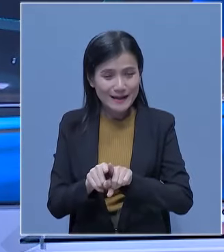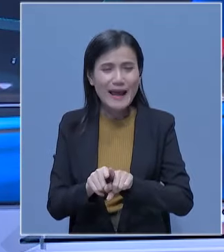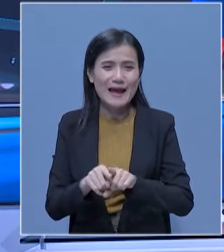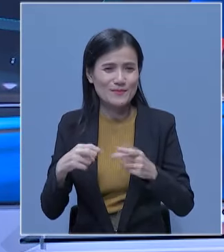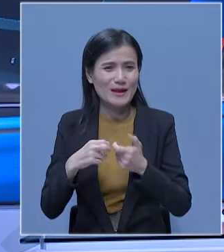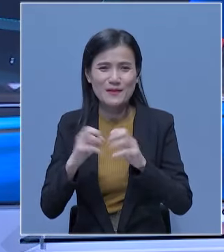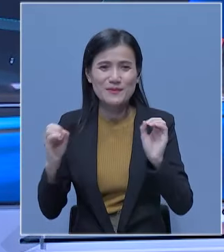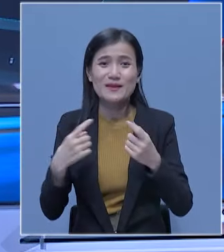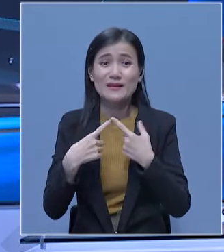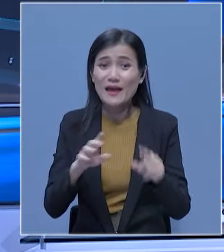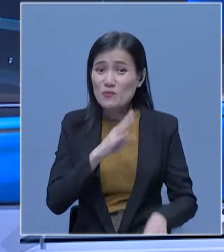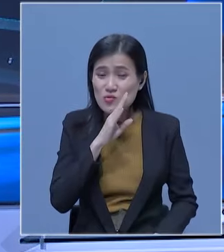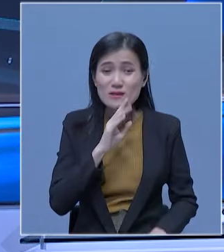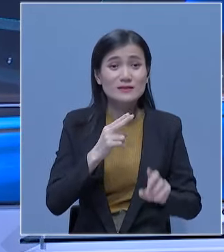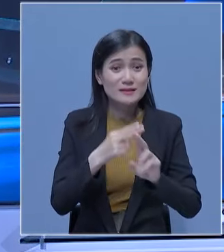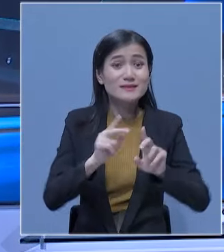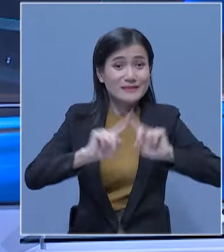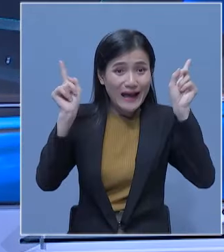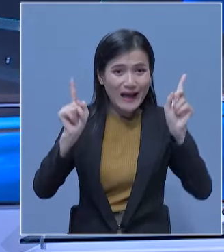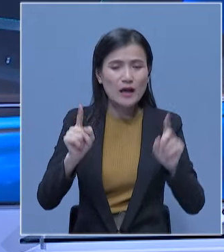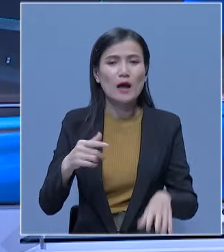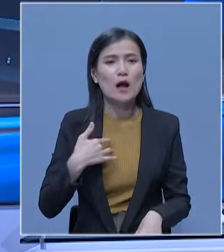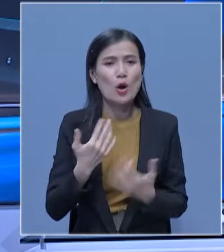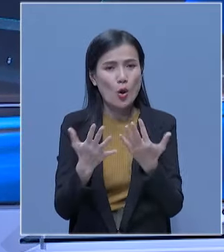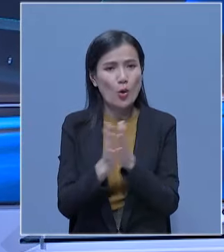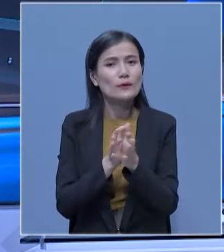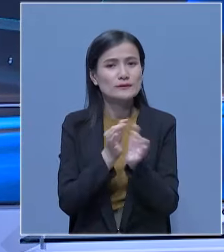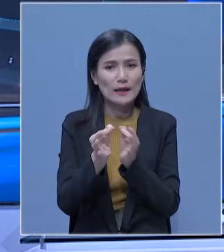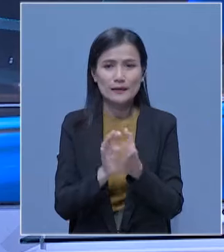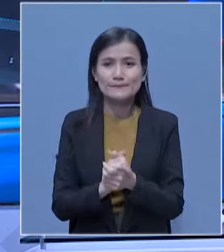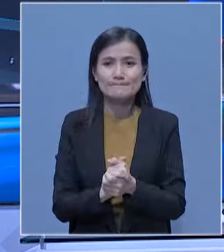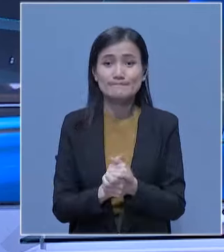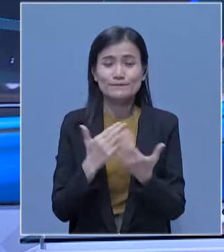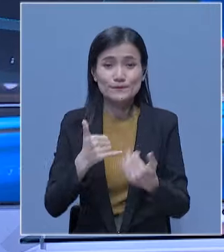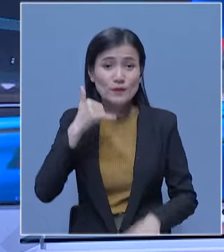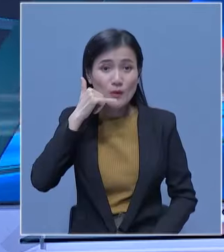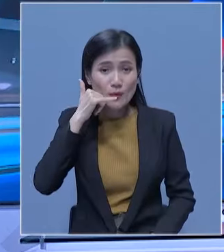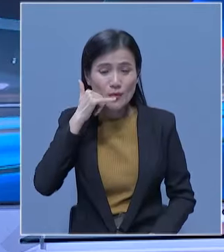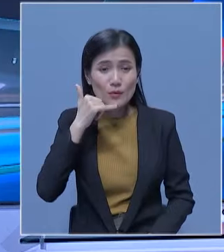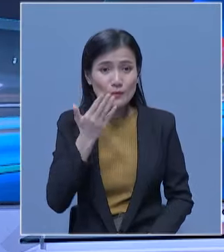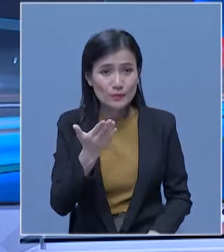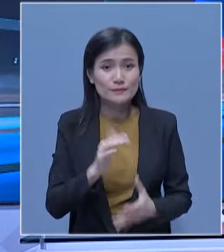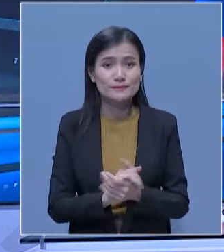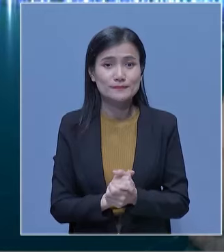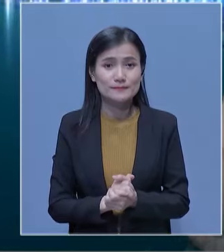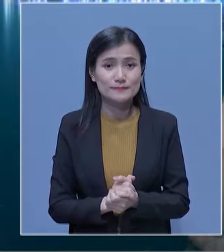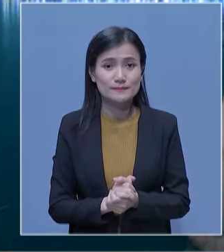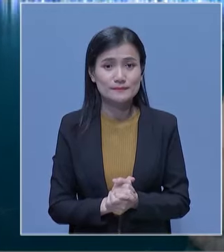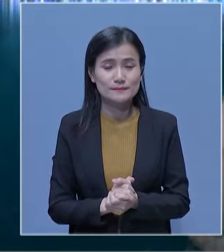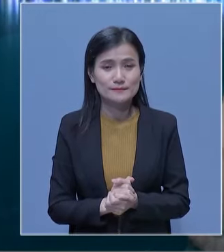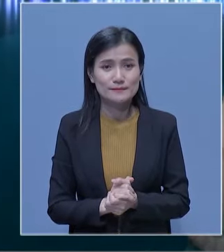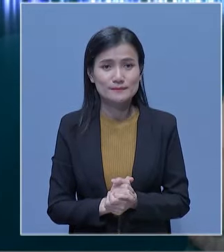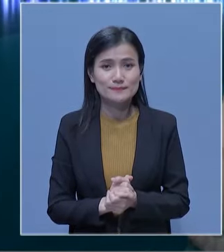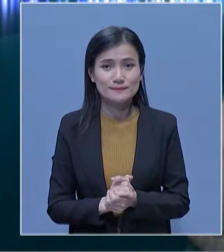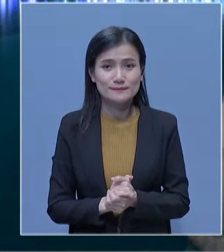ดเจนอยู่นะคะเดี๋ยวได้คุยรายละเอียดกันพลตำรวจตรีเอกรักษ์ลิ้มสังกาดนะคะท่านอยู่ในสายกับเราแล้วสวัสดีค่ะ สวัสดีครับท่านครับ สวั